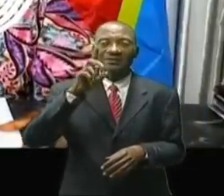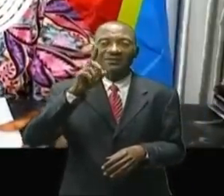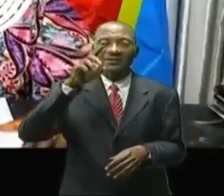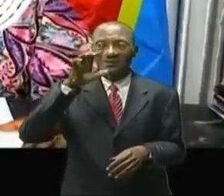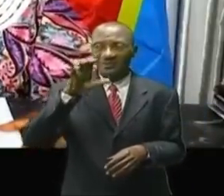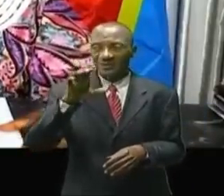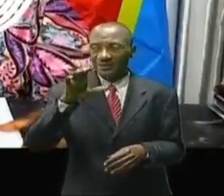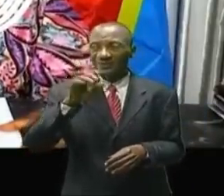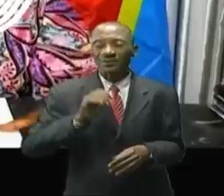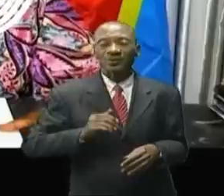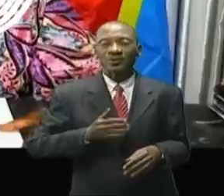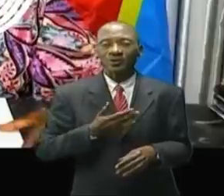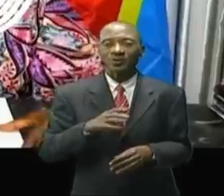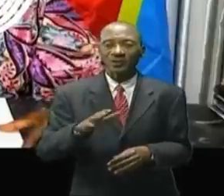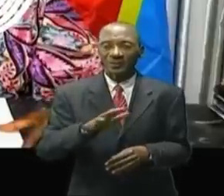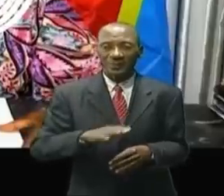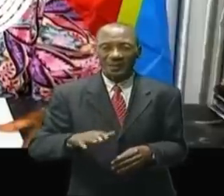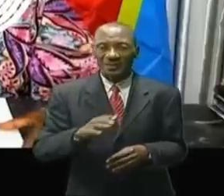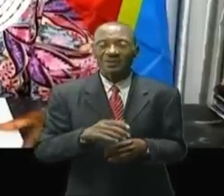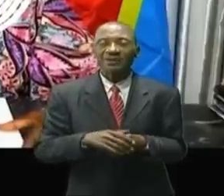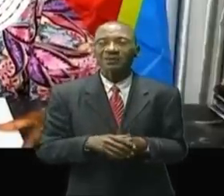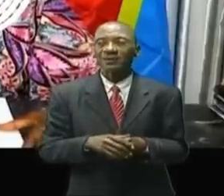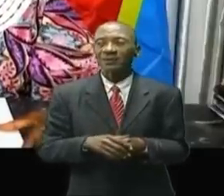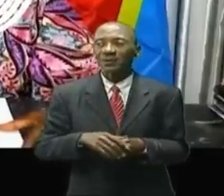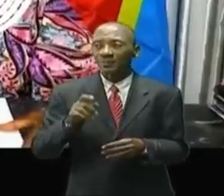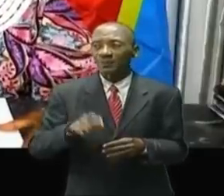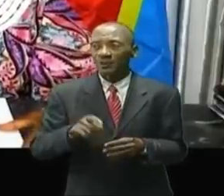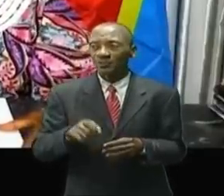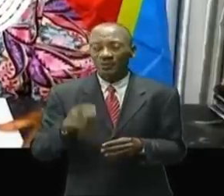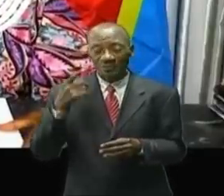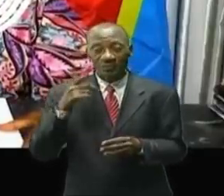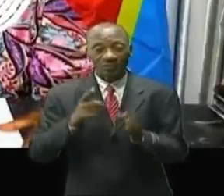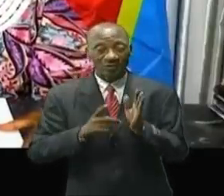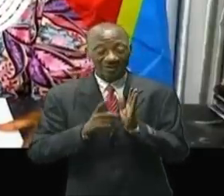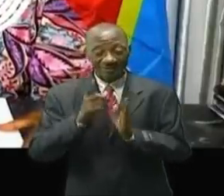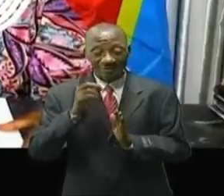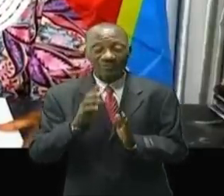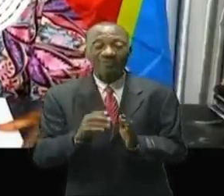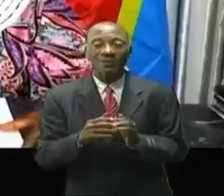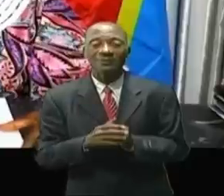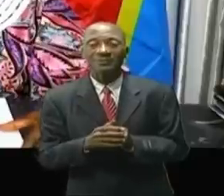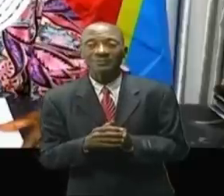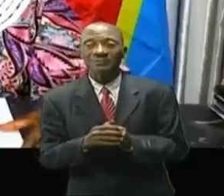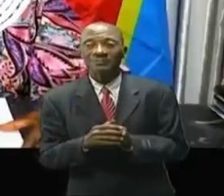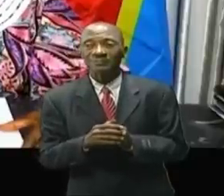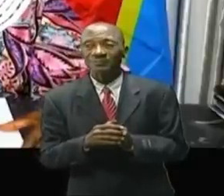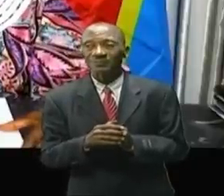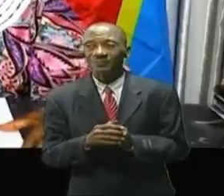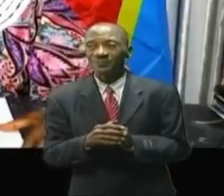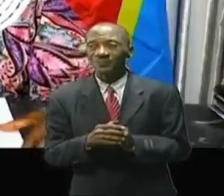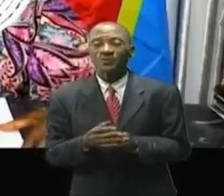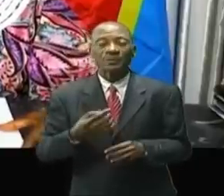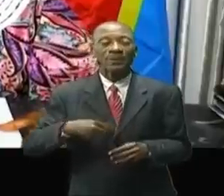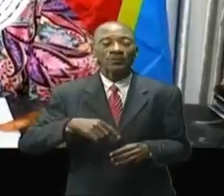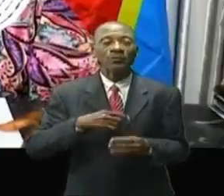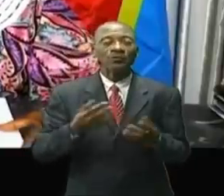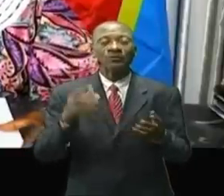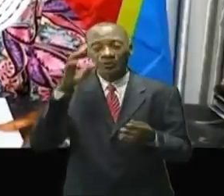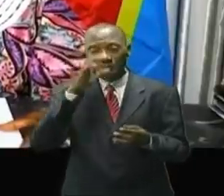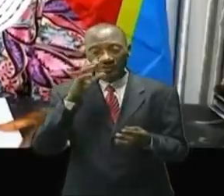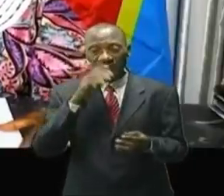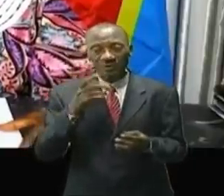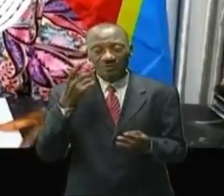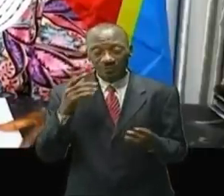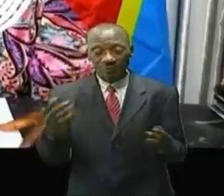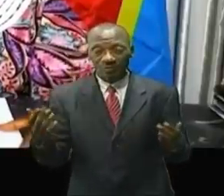et au mien propre, souhaiter une bonne fête d'indépendance au